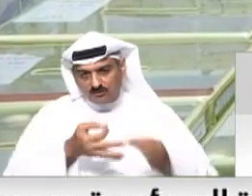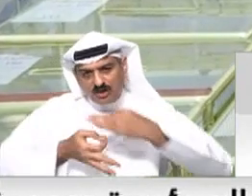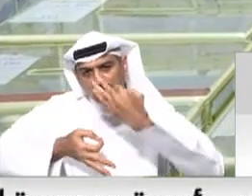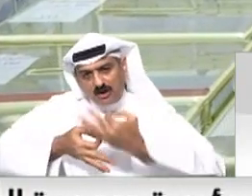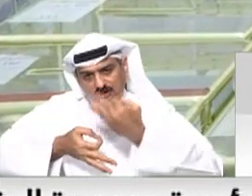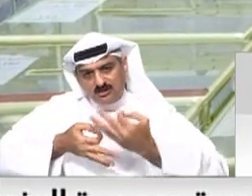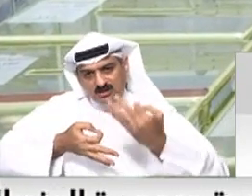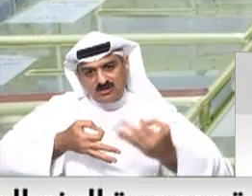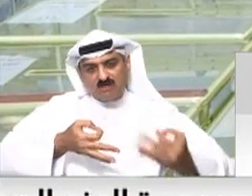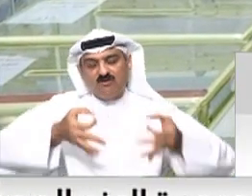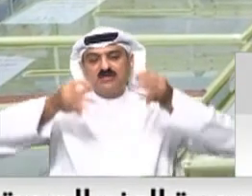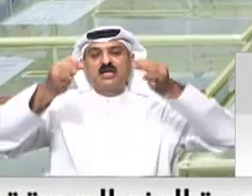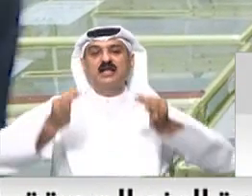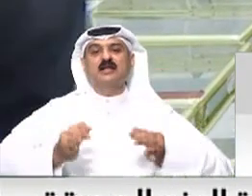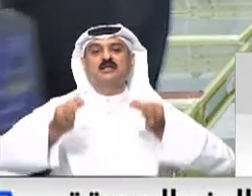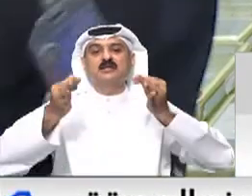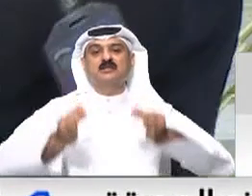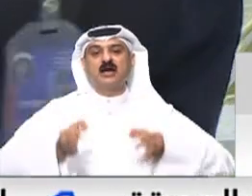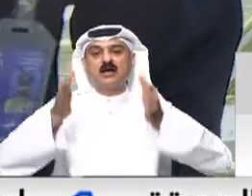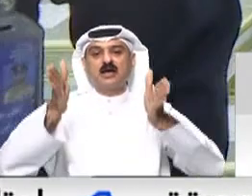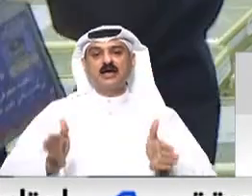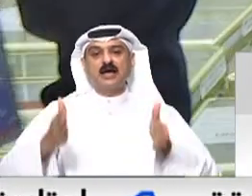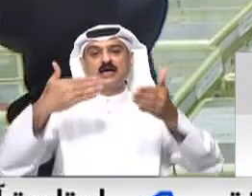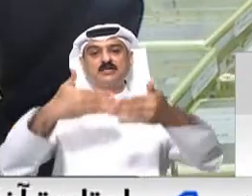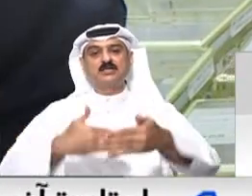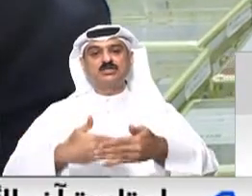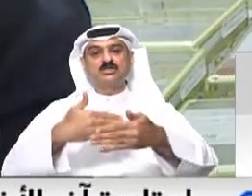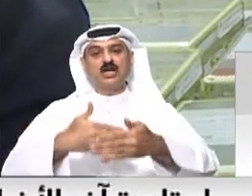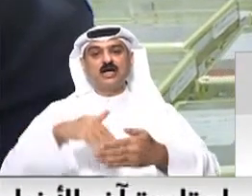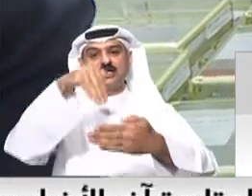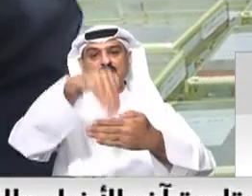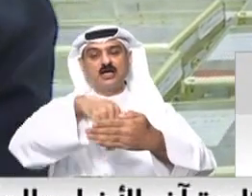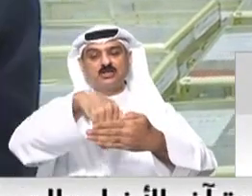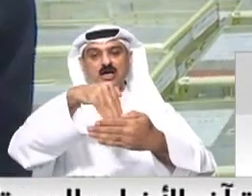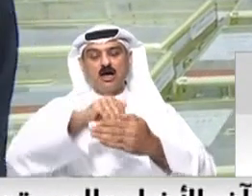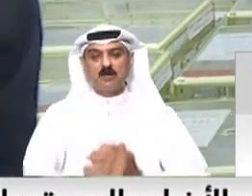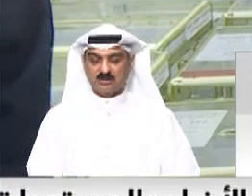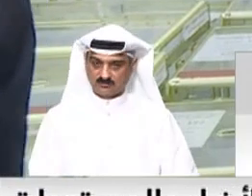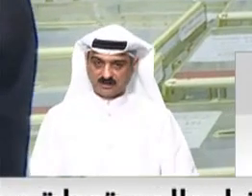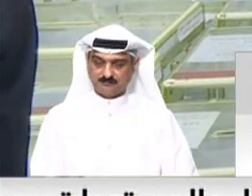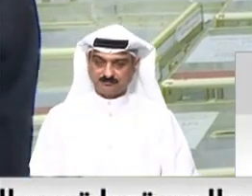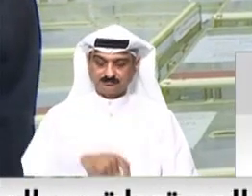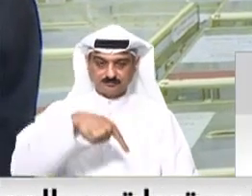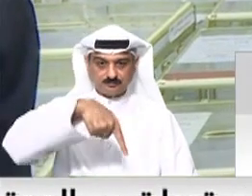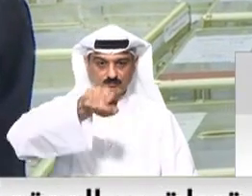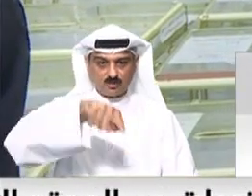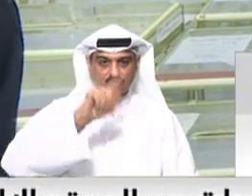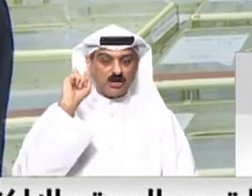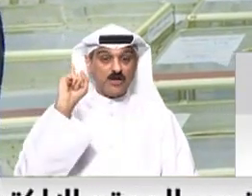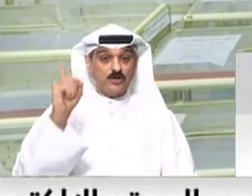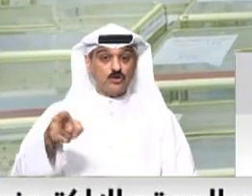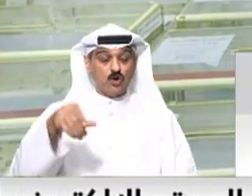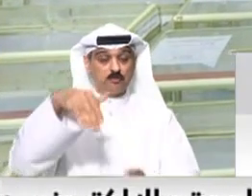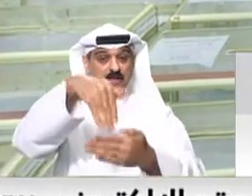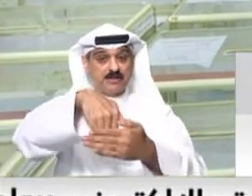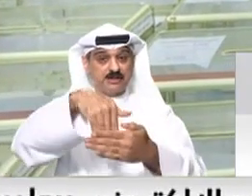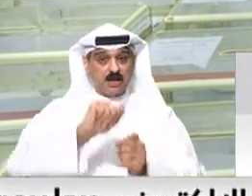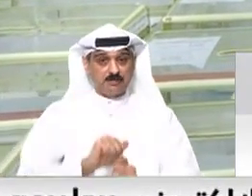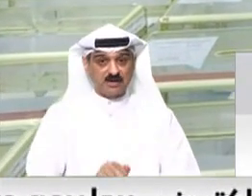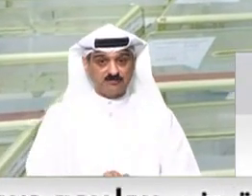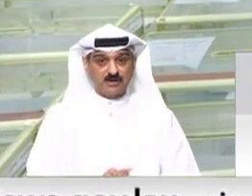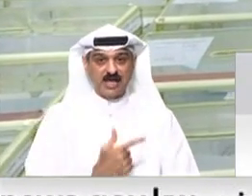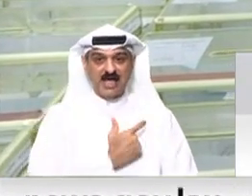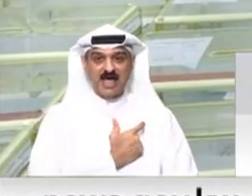وما استجد من تجهيز لصناديق الاقتراع ليوم انتخابات مجلس الأمة 2023 يوم